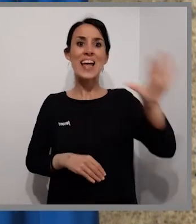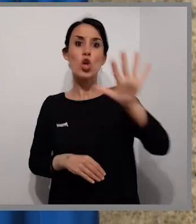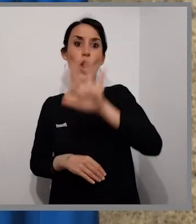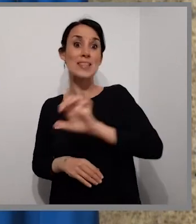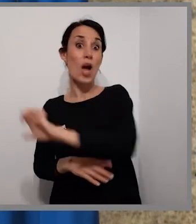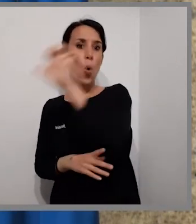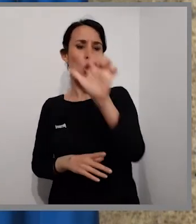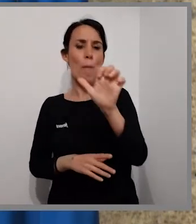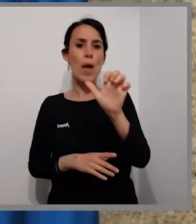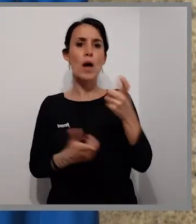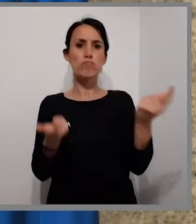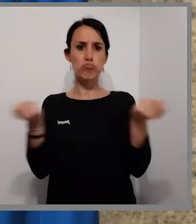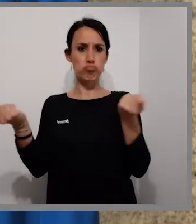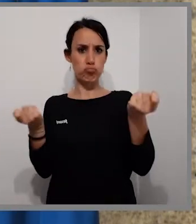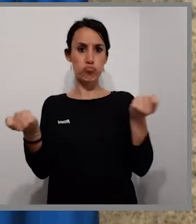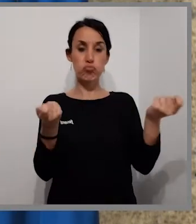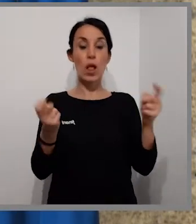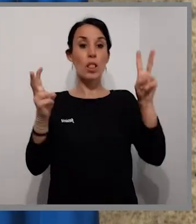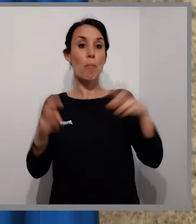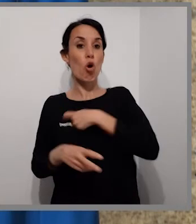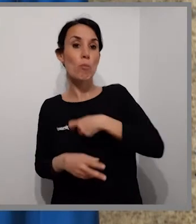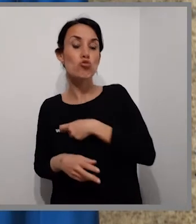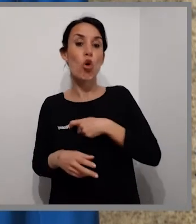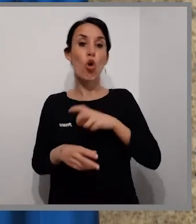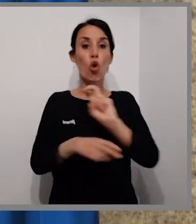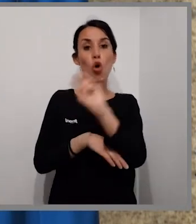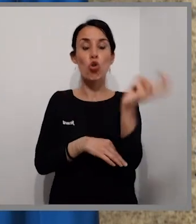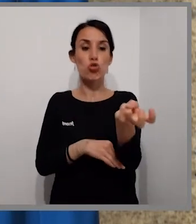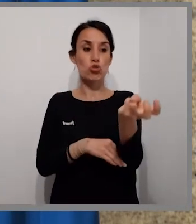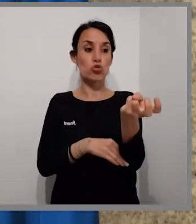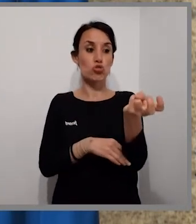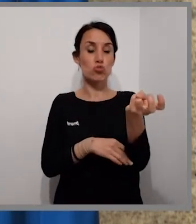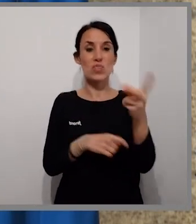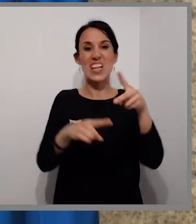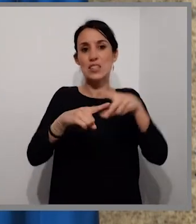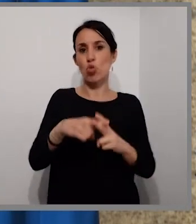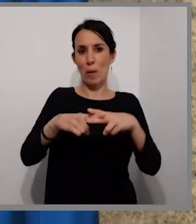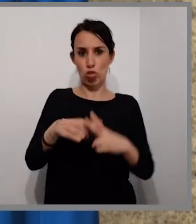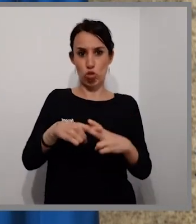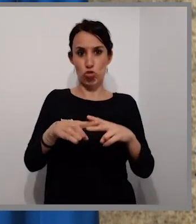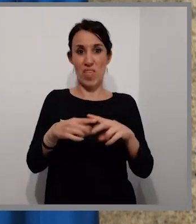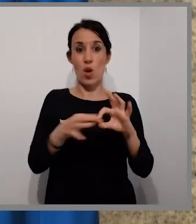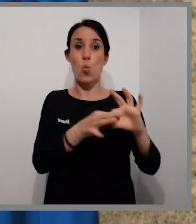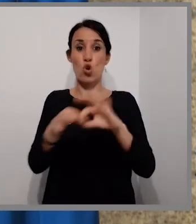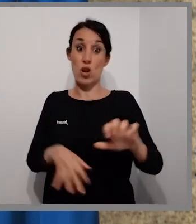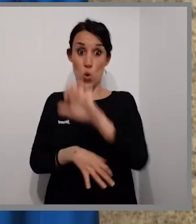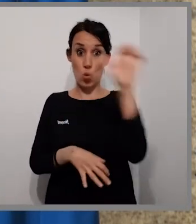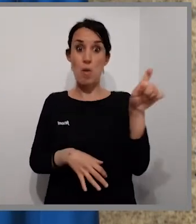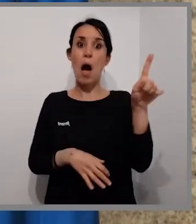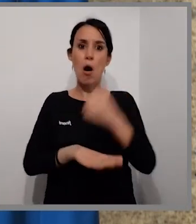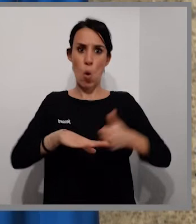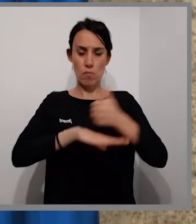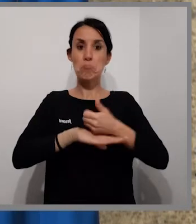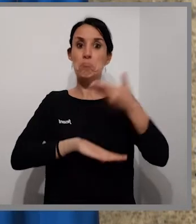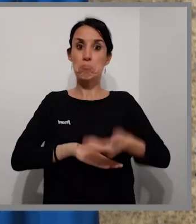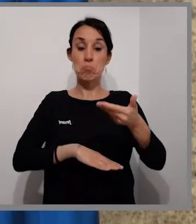les regions europees enfront la Comissió o els propis altres instruments de la Unió Europea.